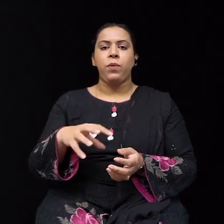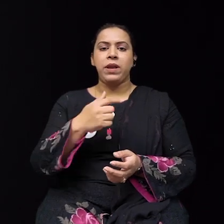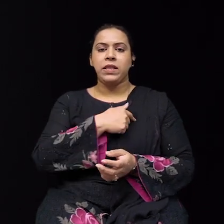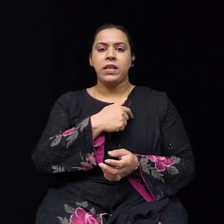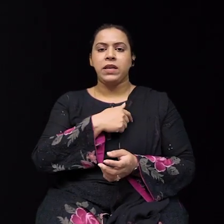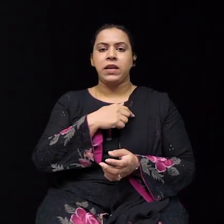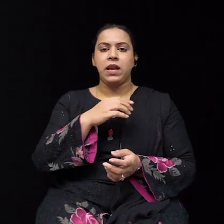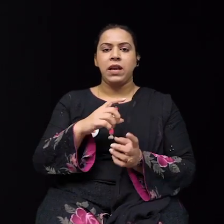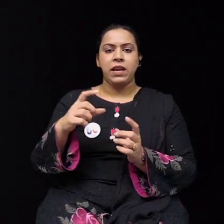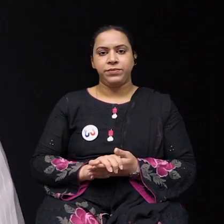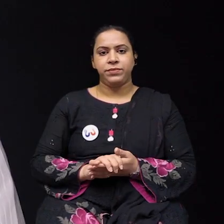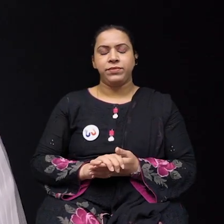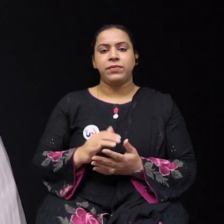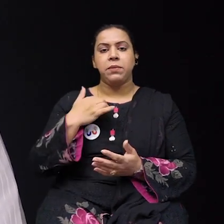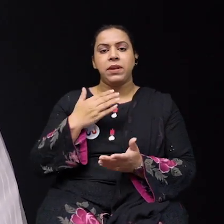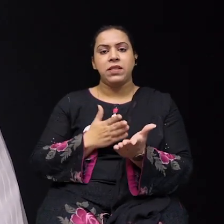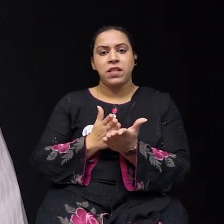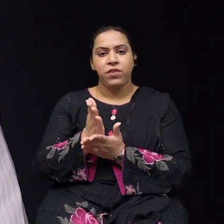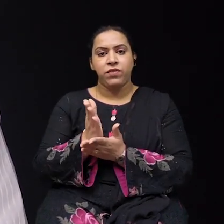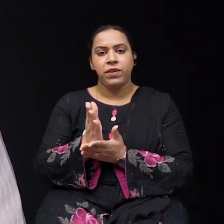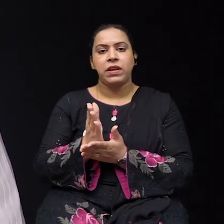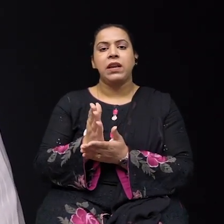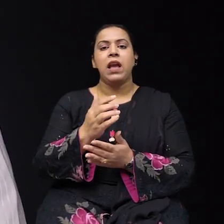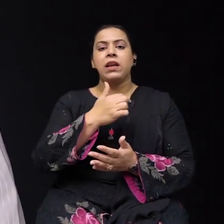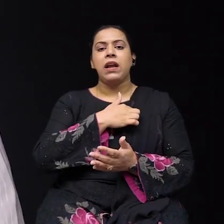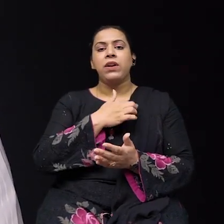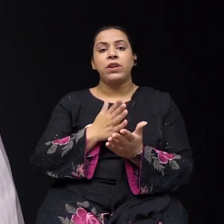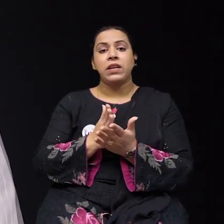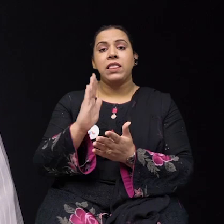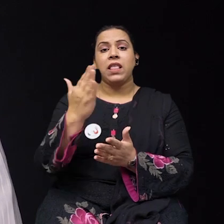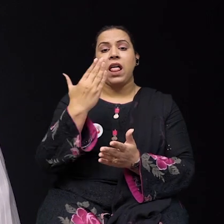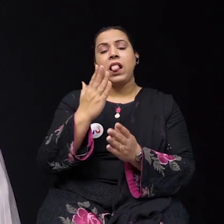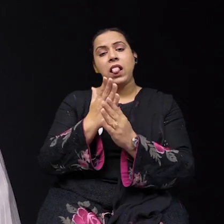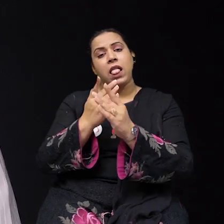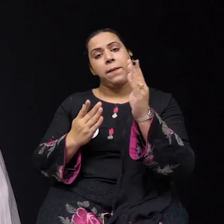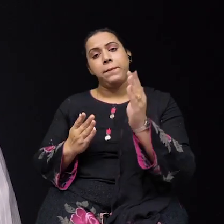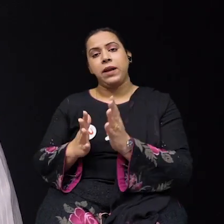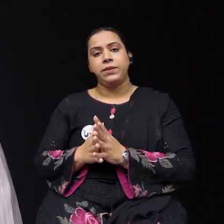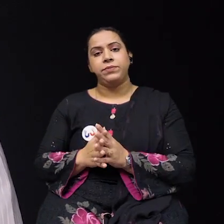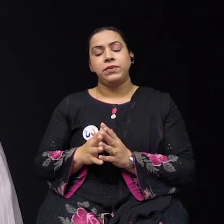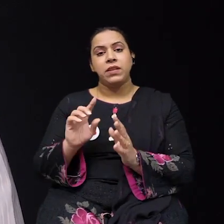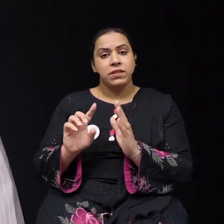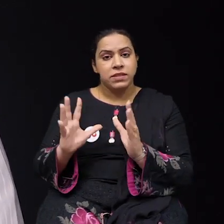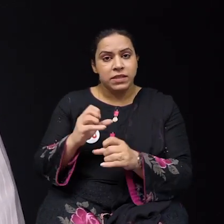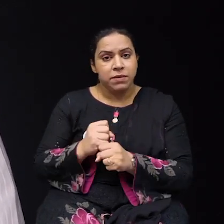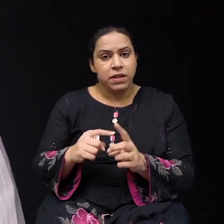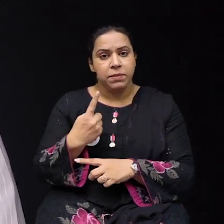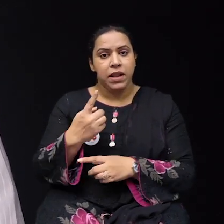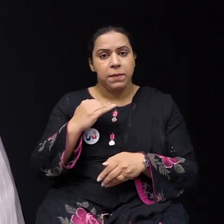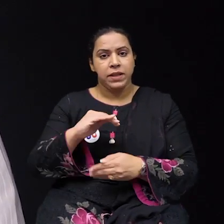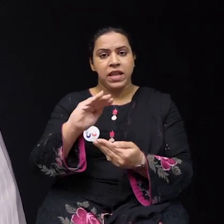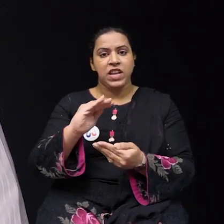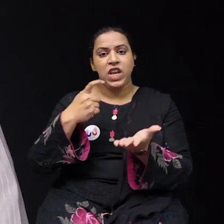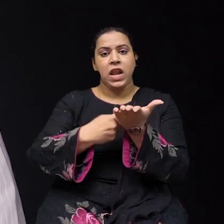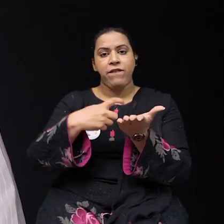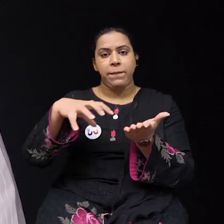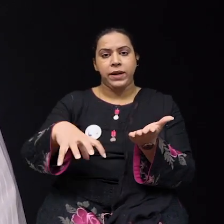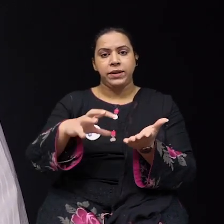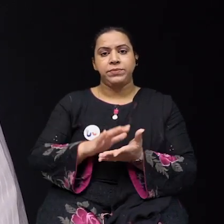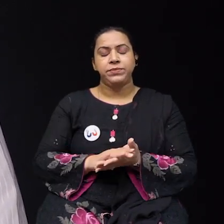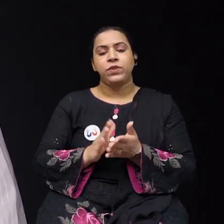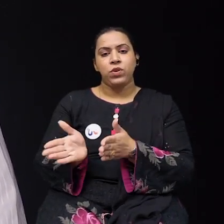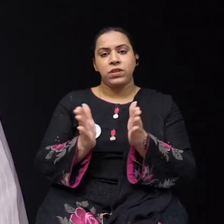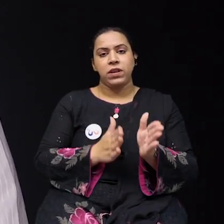کا انچارج اور ہیڈ تھا۔ میرا سفر کارڈیالوجی کی طرف لمبا سارا ہے۔ سب سے پہلے پیدائش راولپنڈی